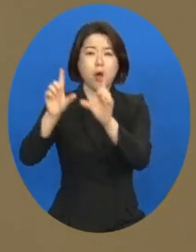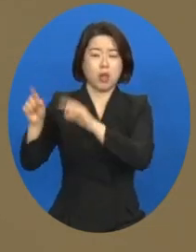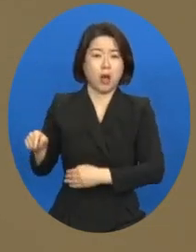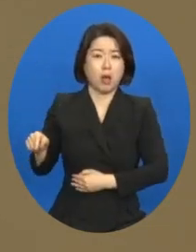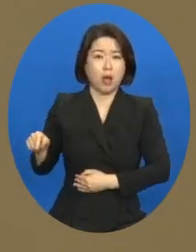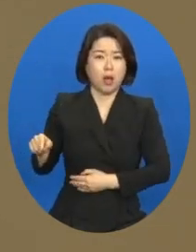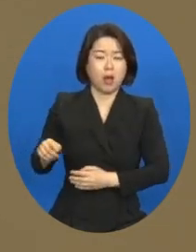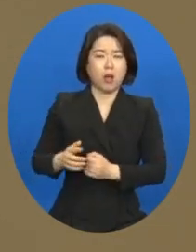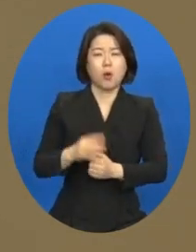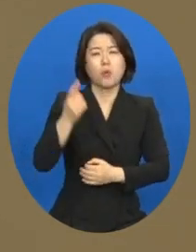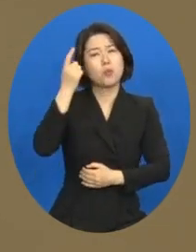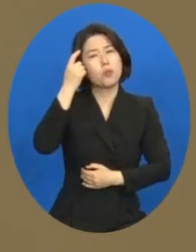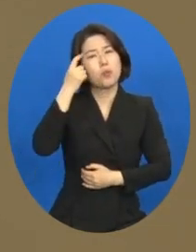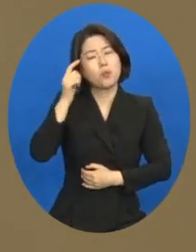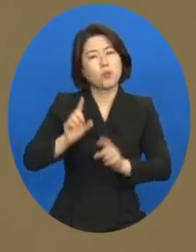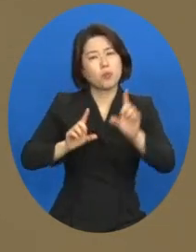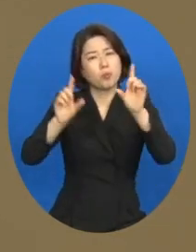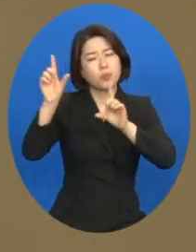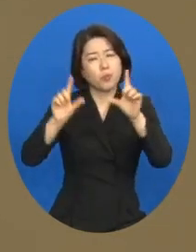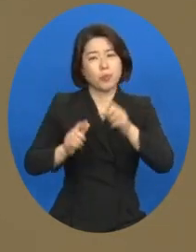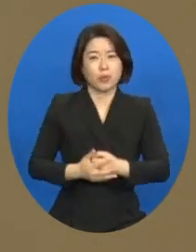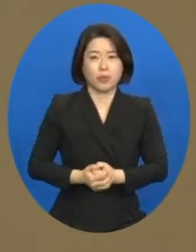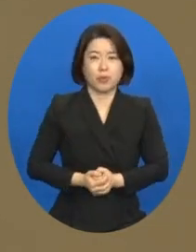도대체 왜 이렇죠?